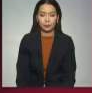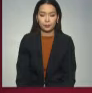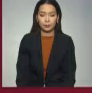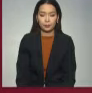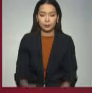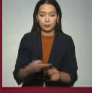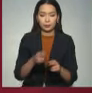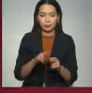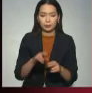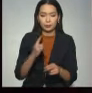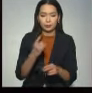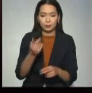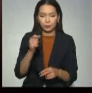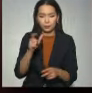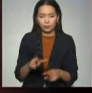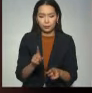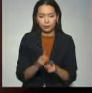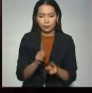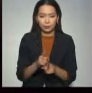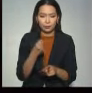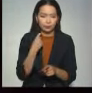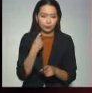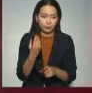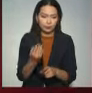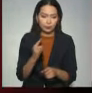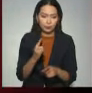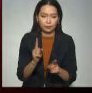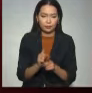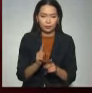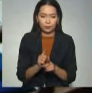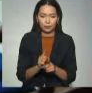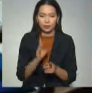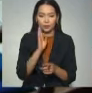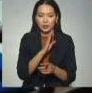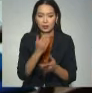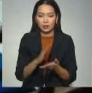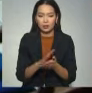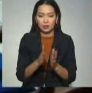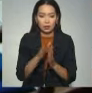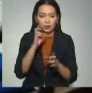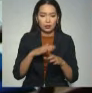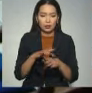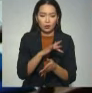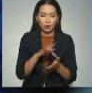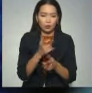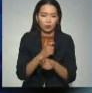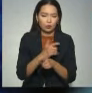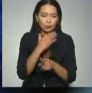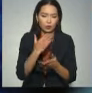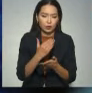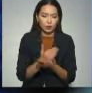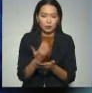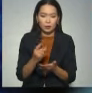Бұл бөбегінен бөтелкесін артық көріп, қос сабиын өзектен тепкен ананың жайы. Елімізде мұндай жағдай жетерлік. Өмірдің ашы